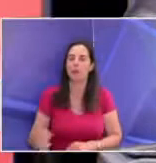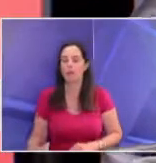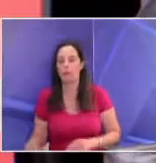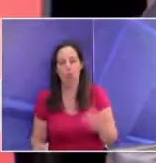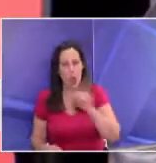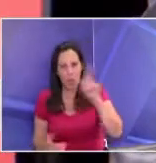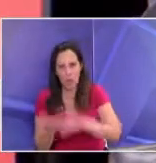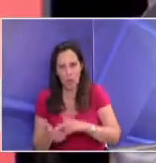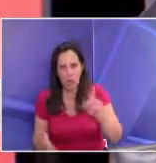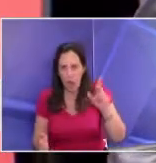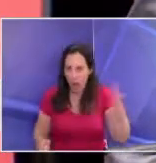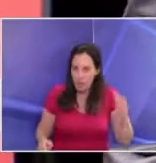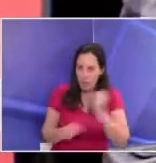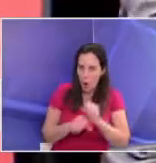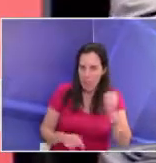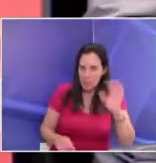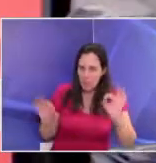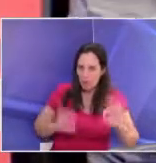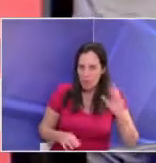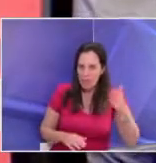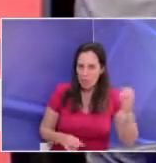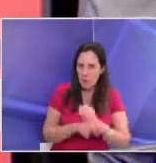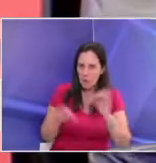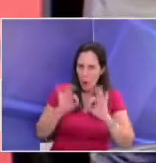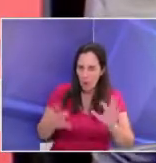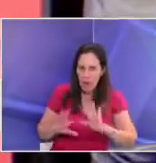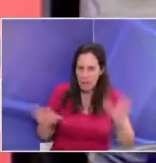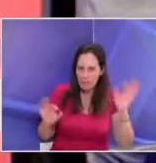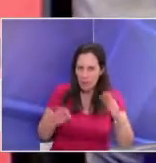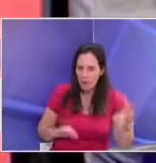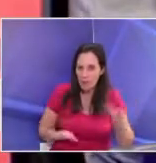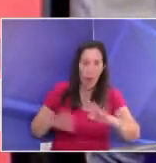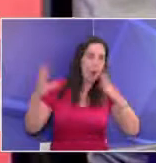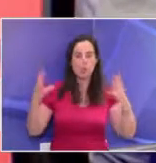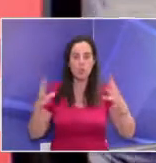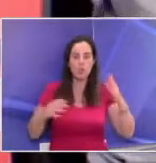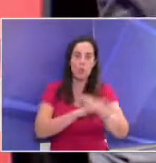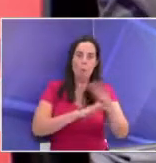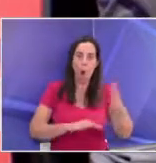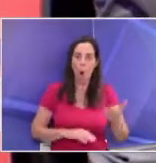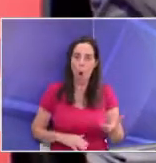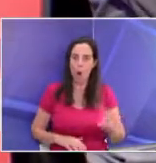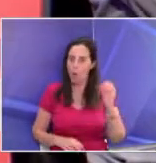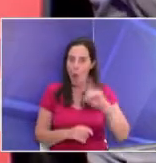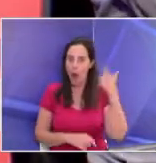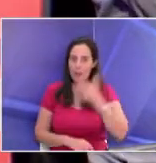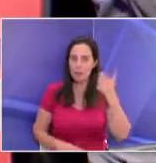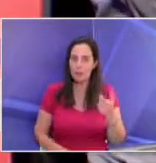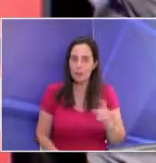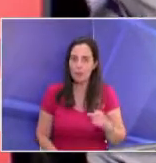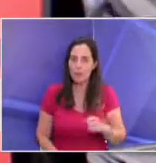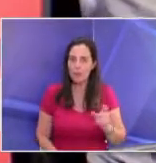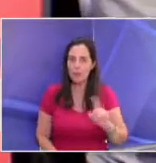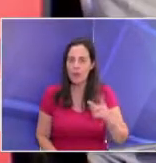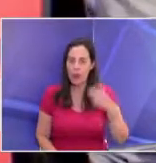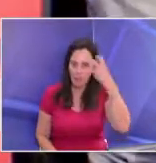לא רצה. השמאל לא רצה פוליטית. לא, אין רציחות פוליטיות בשמאל. לא. גוש השמאל כולל ערבים. ערבים לא רצחו. מי רצח את הערבים? ערבים